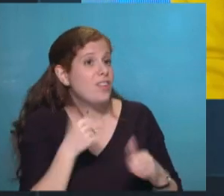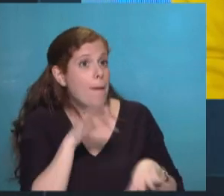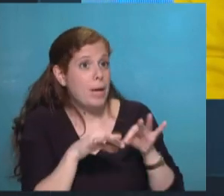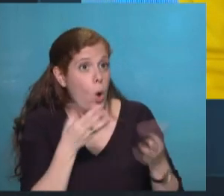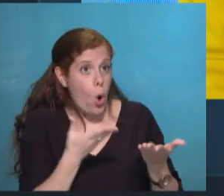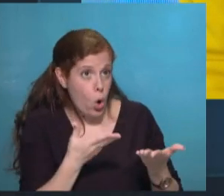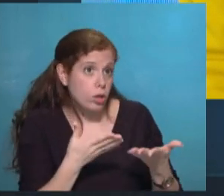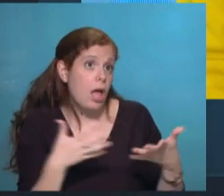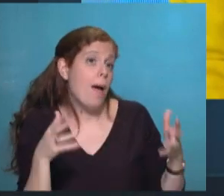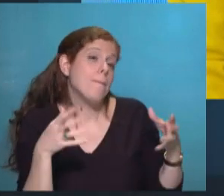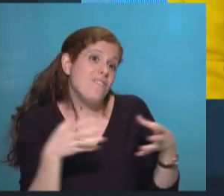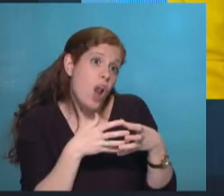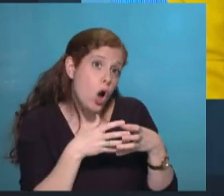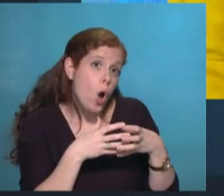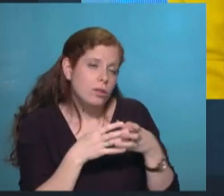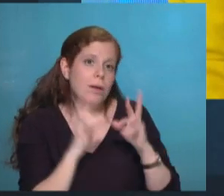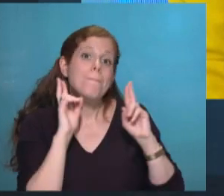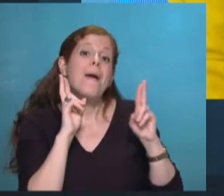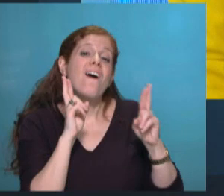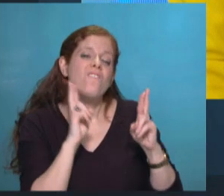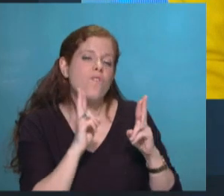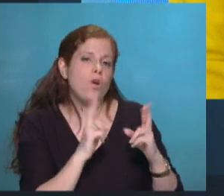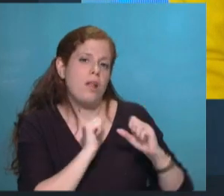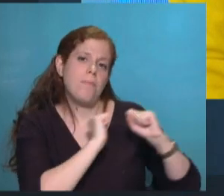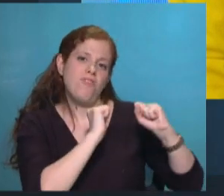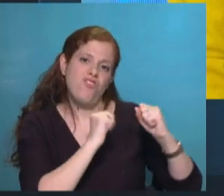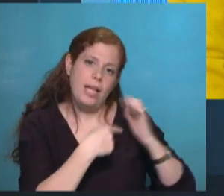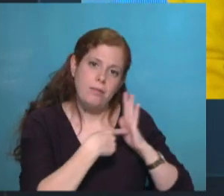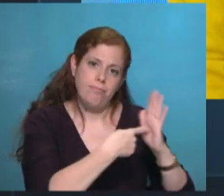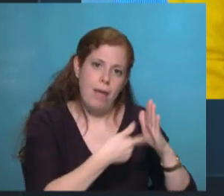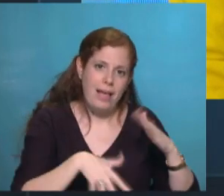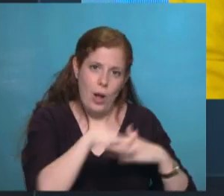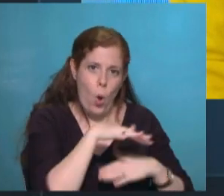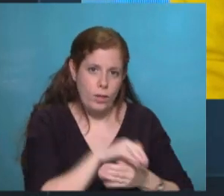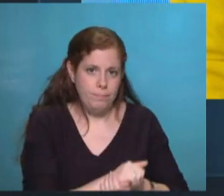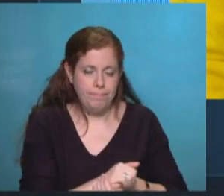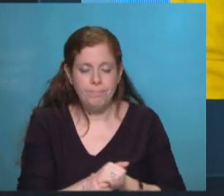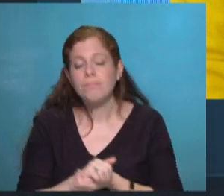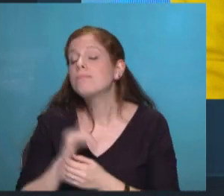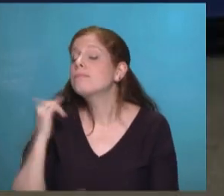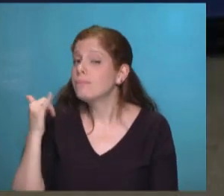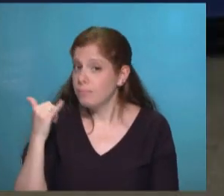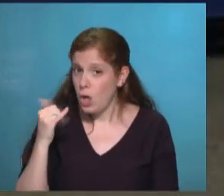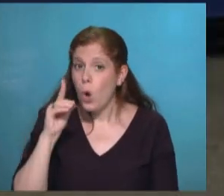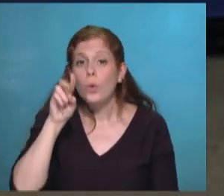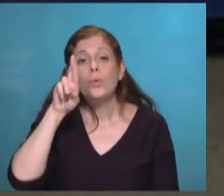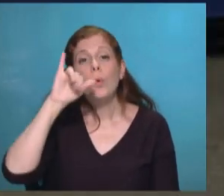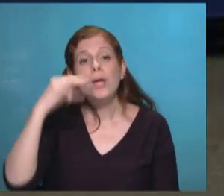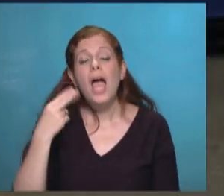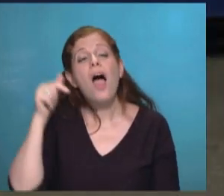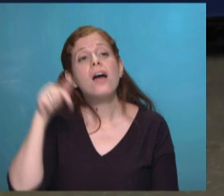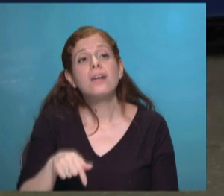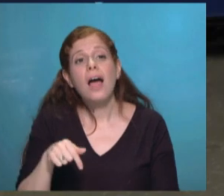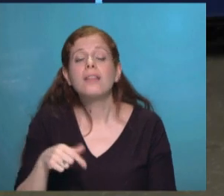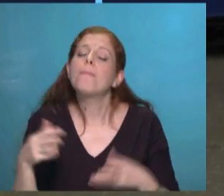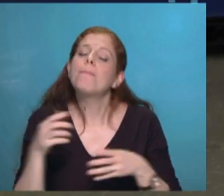המפלגות מקוות לפחות למפגני כוח בכיכרות. נכון, דוריה, כאן בגני התערוכה